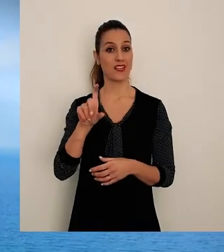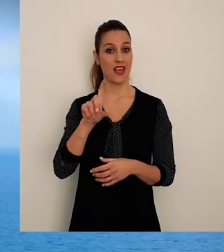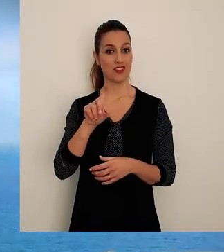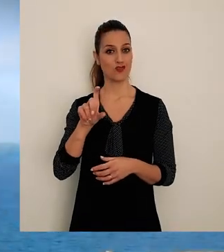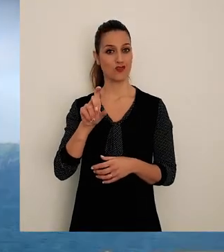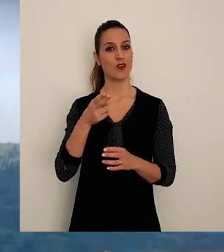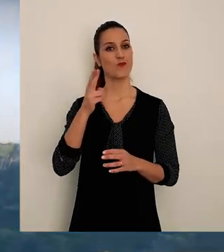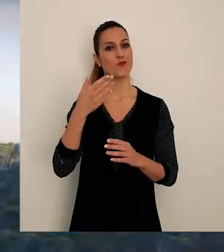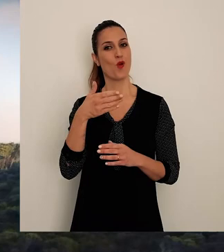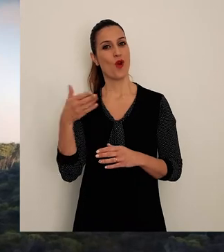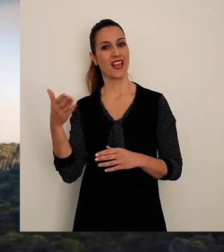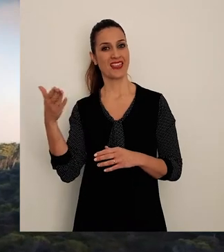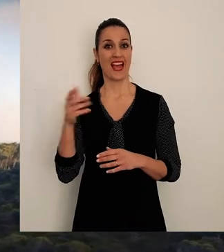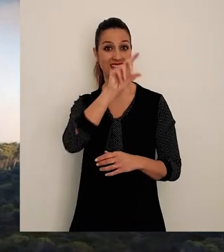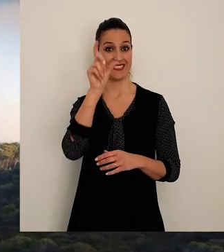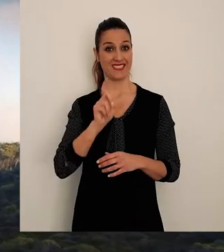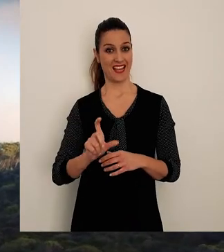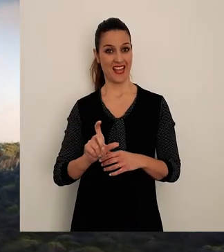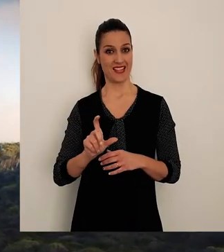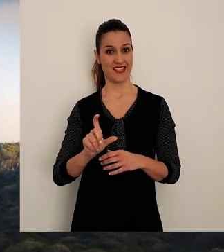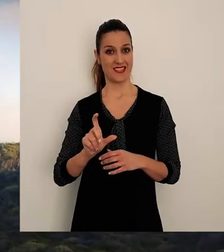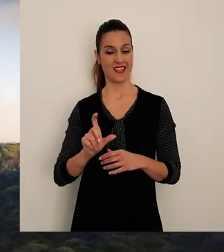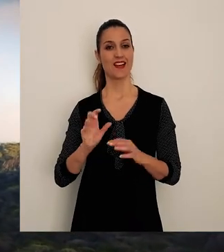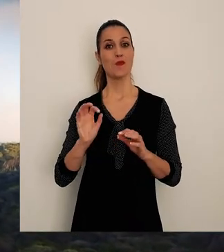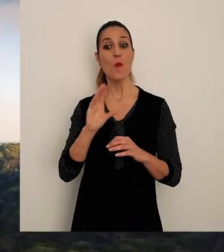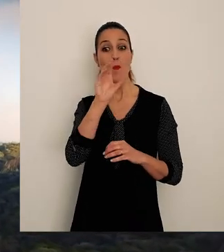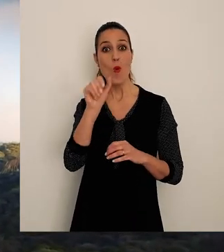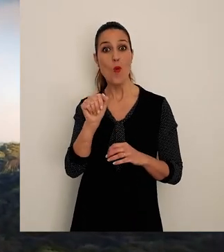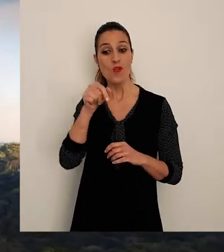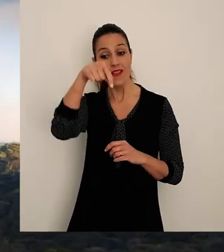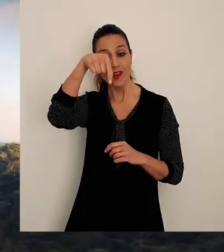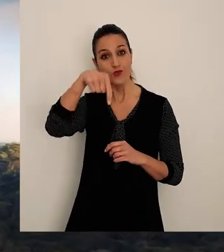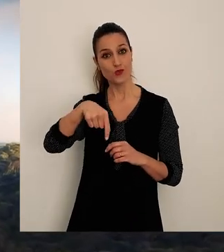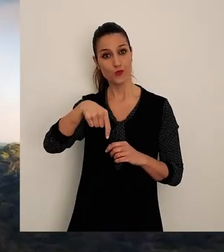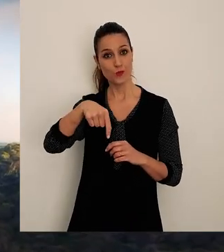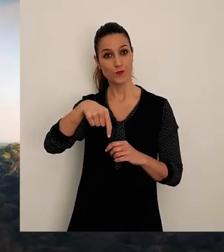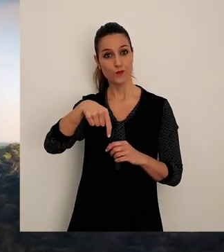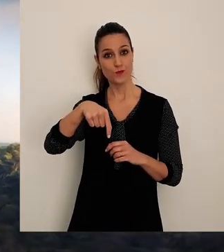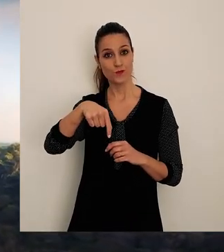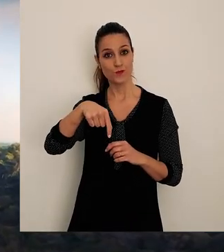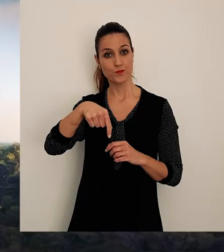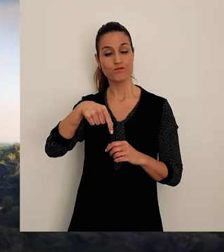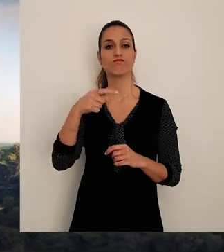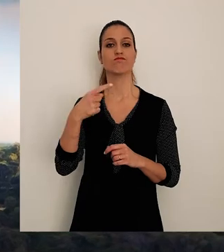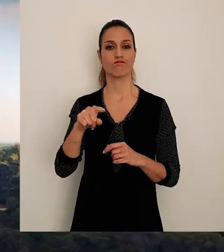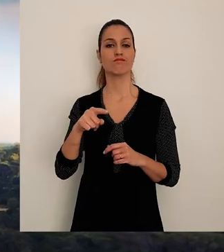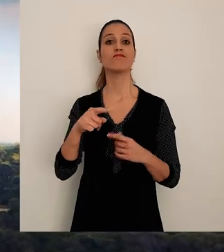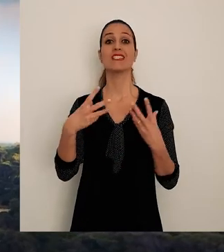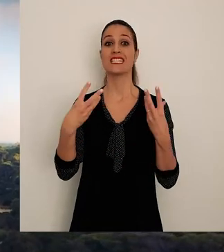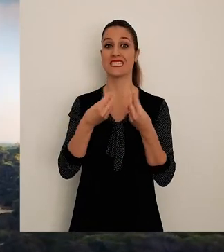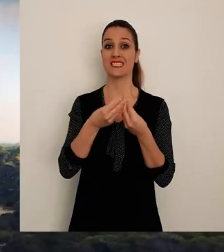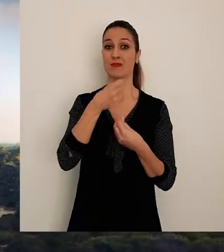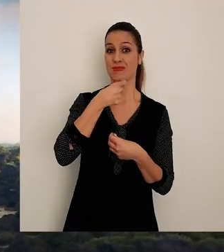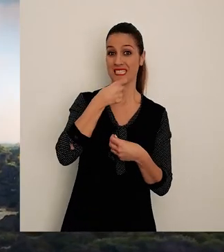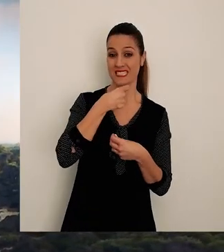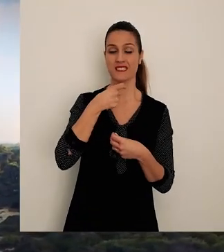La provincia di Lecce è la più orientale d'Italia e occupa l'estremità meridionale della Puglia. Essa, insieme a parte delle province